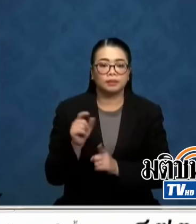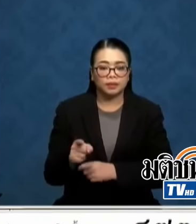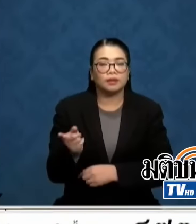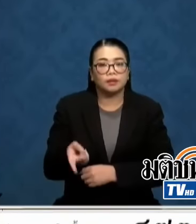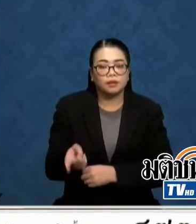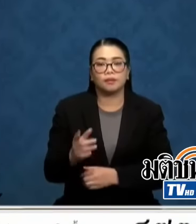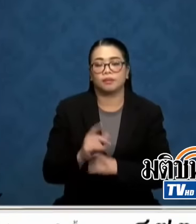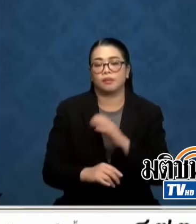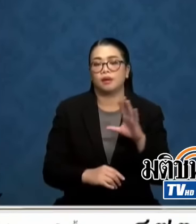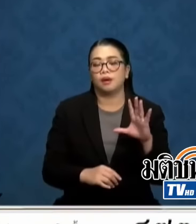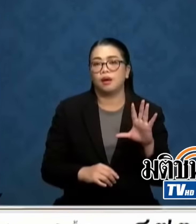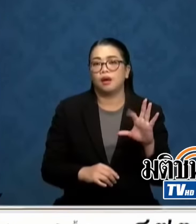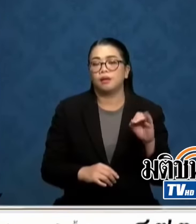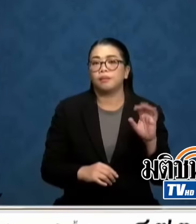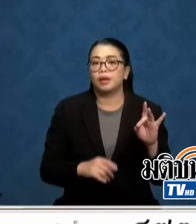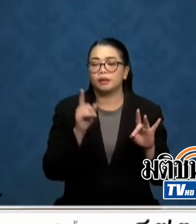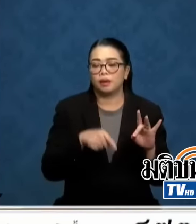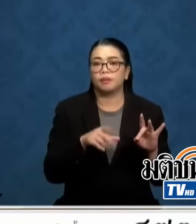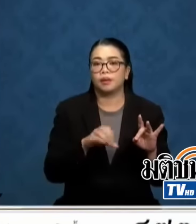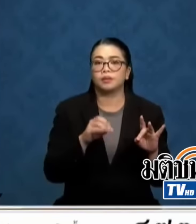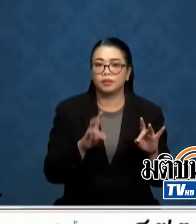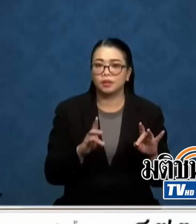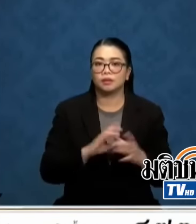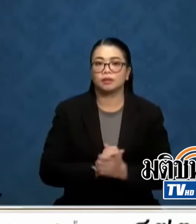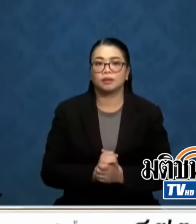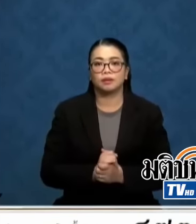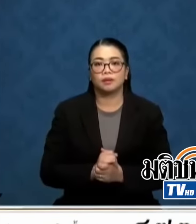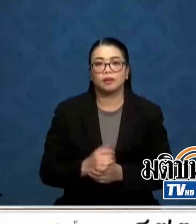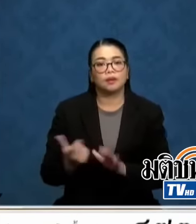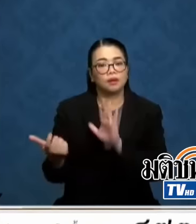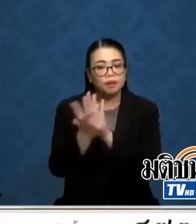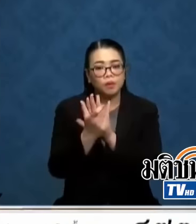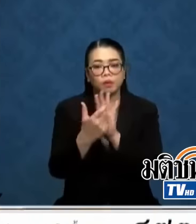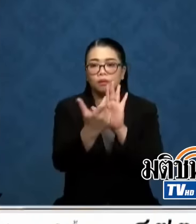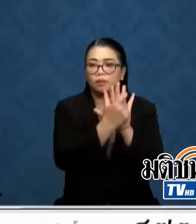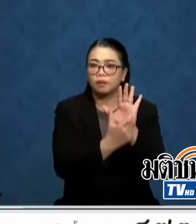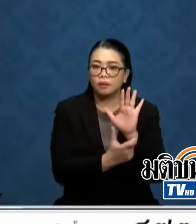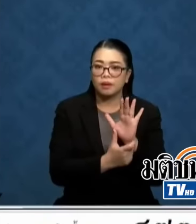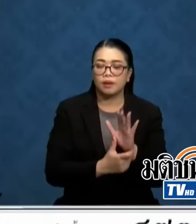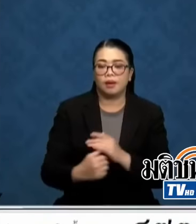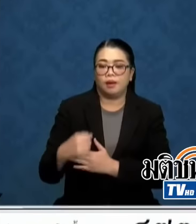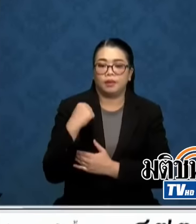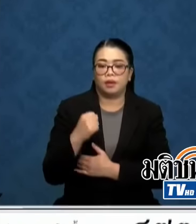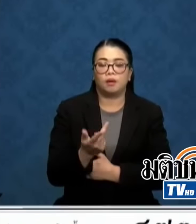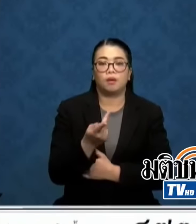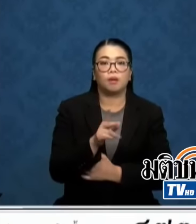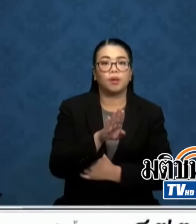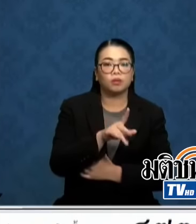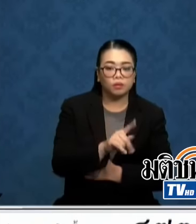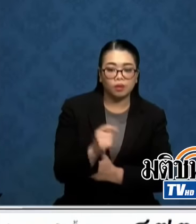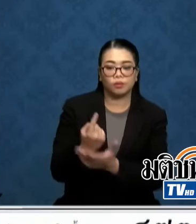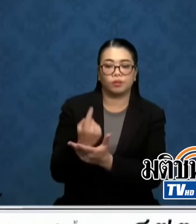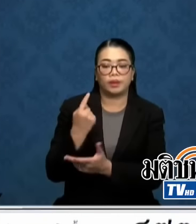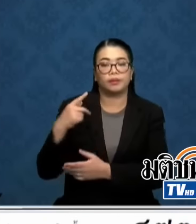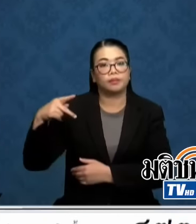ก็คือ 5 98/5 7ก็คือไประบุอำนาจของคพตนะครับไปตั้งตัว